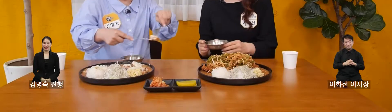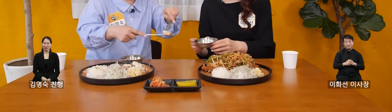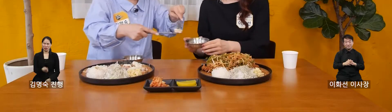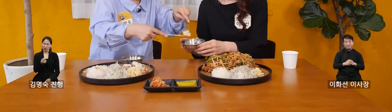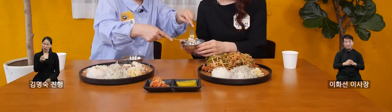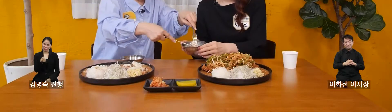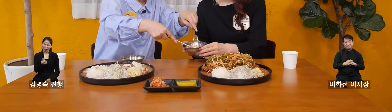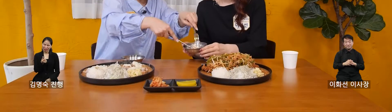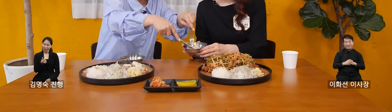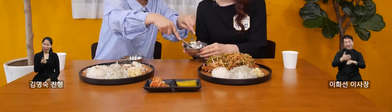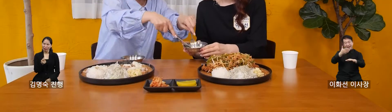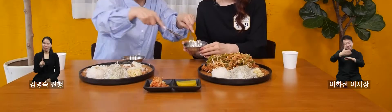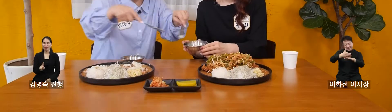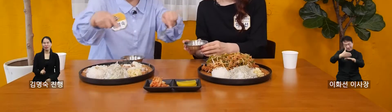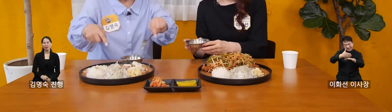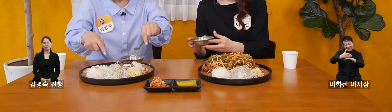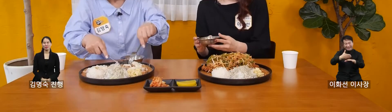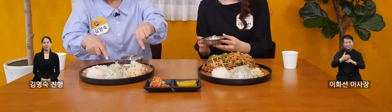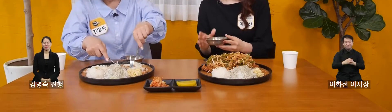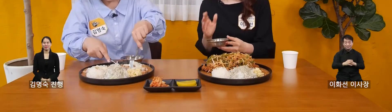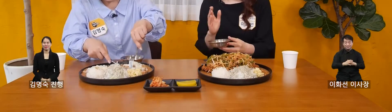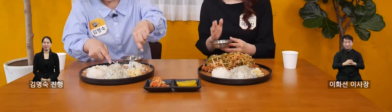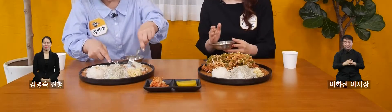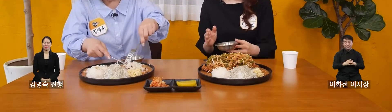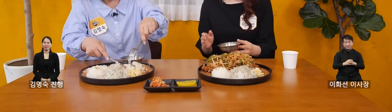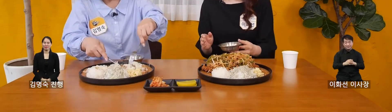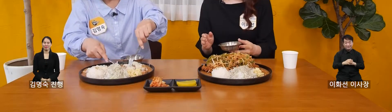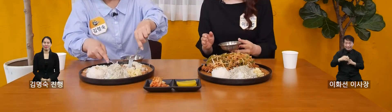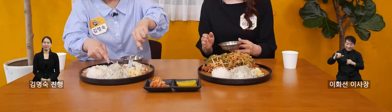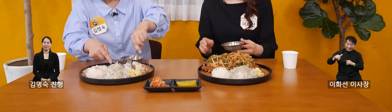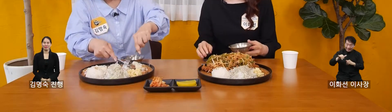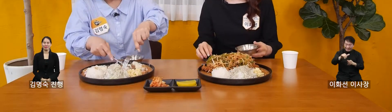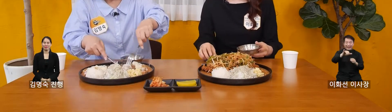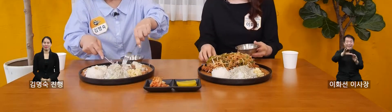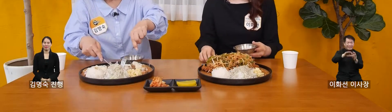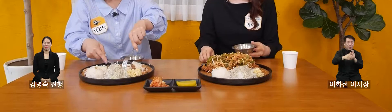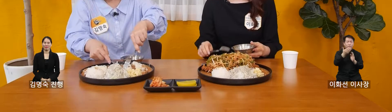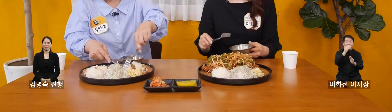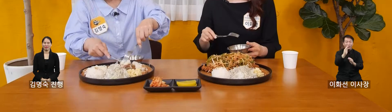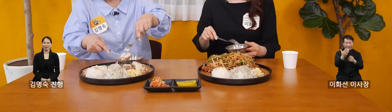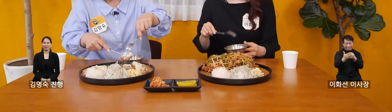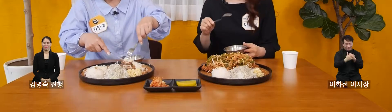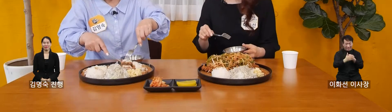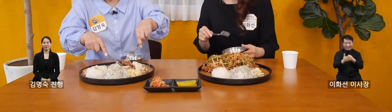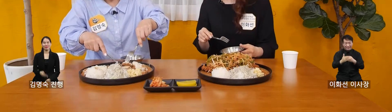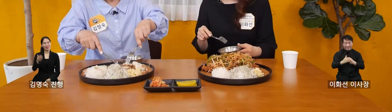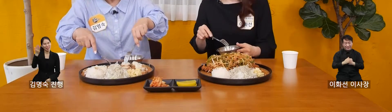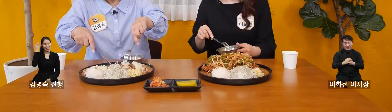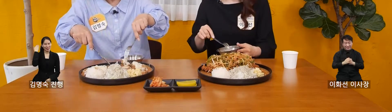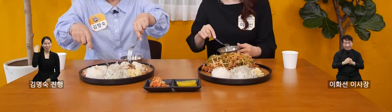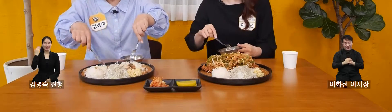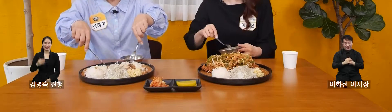작은 거 아닌가, 이것도? 감사합니다. 이게 데이트할 때 먹어야 되는 돈가스라서. 예전에